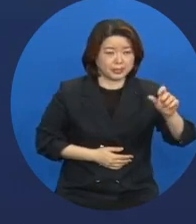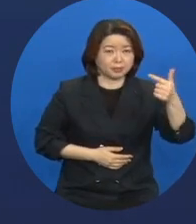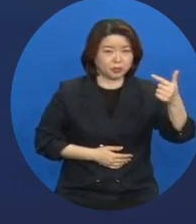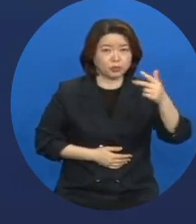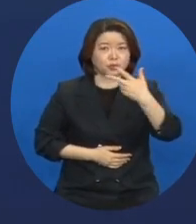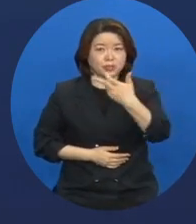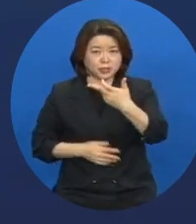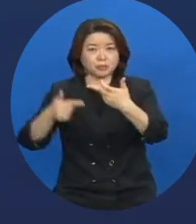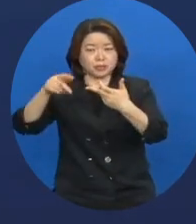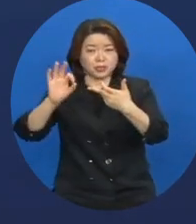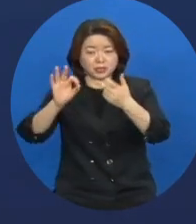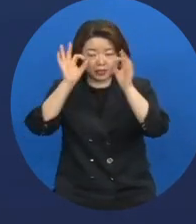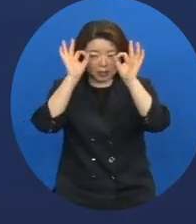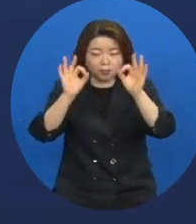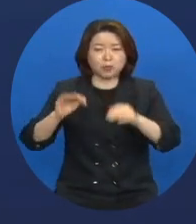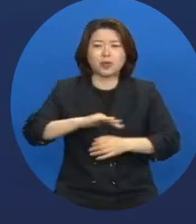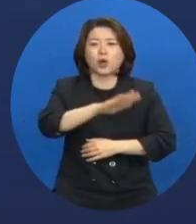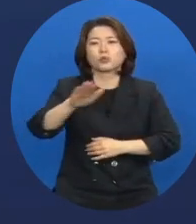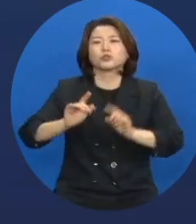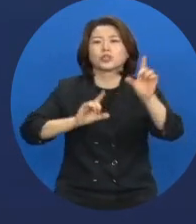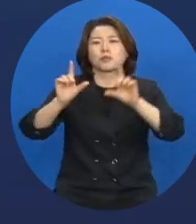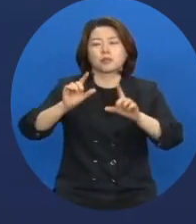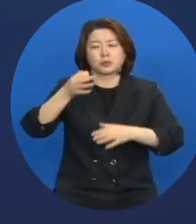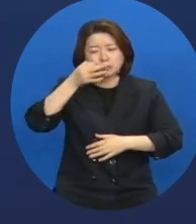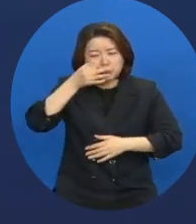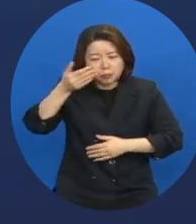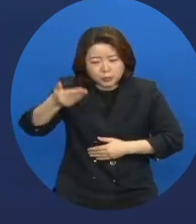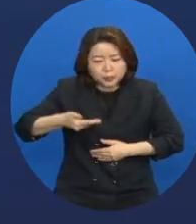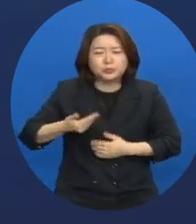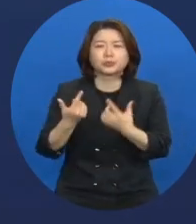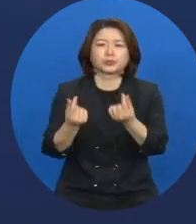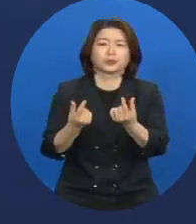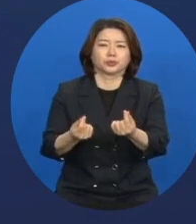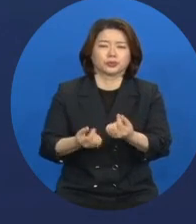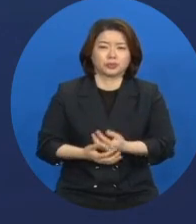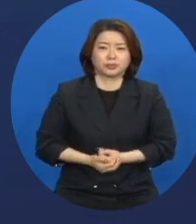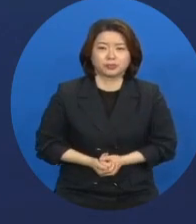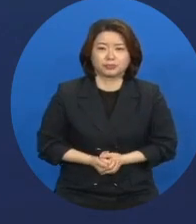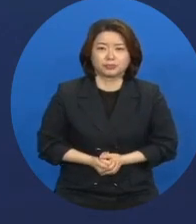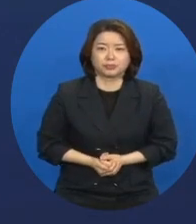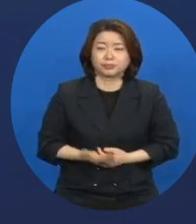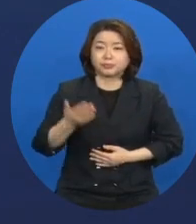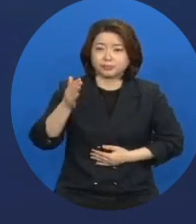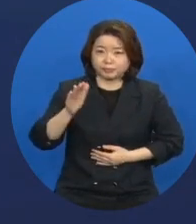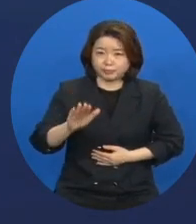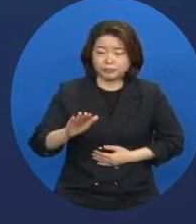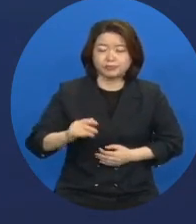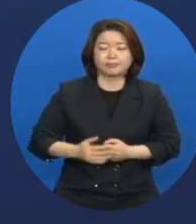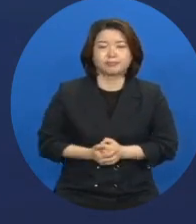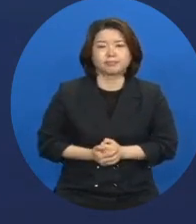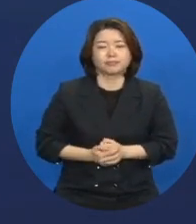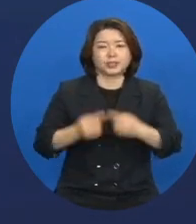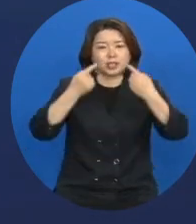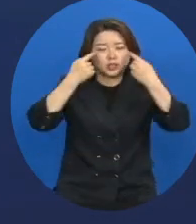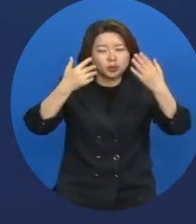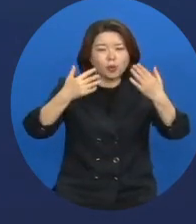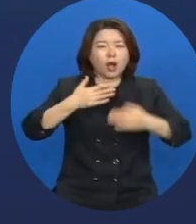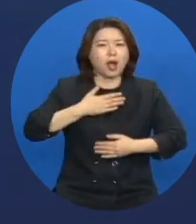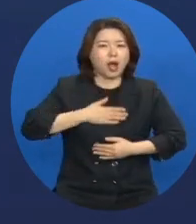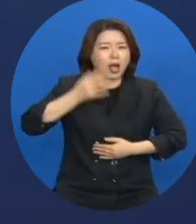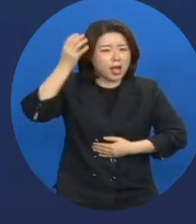우리들의 모습을 보여주는 것입니다. 그러나 여러분 정확히 알아야